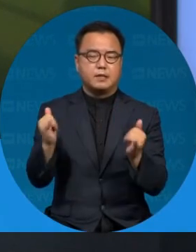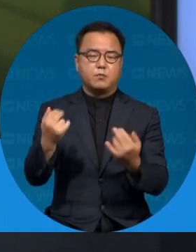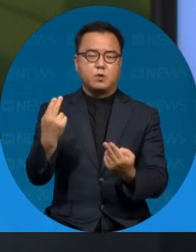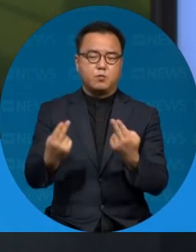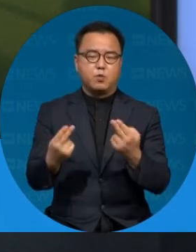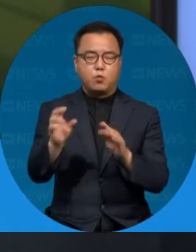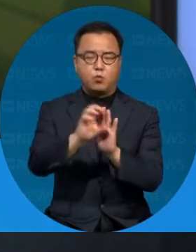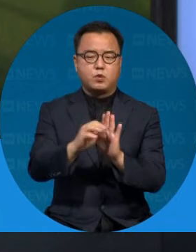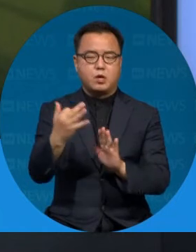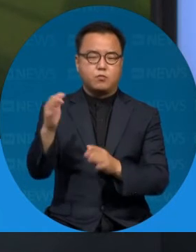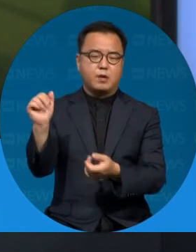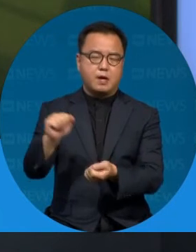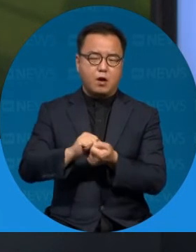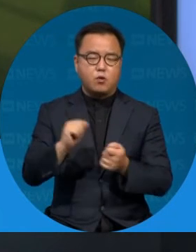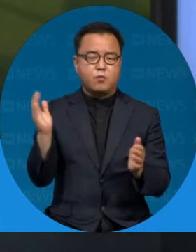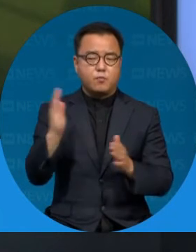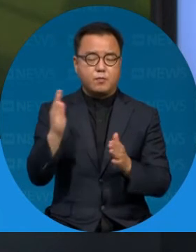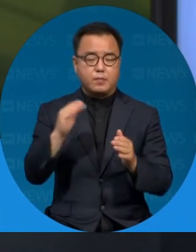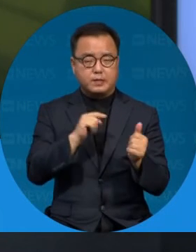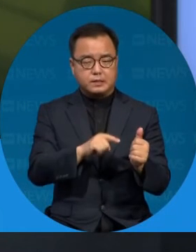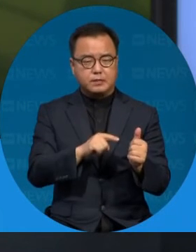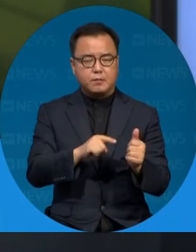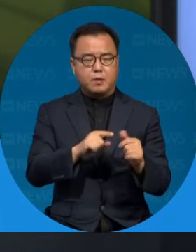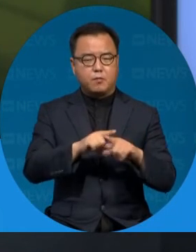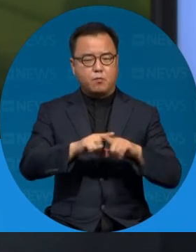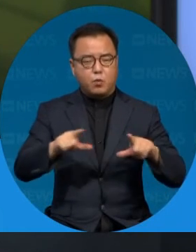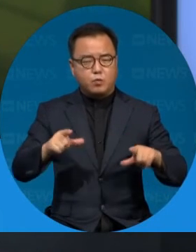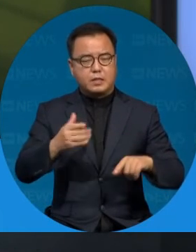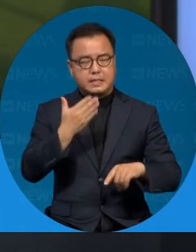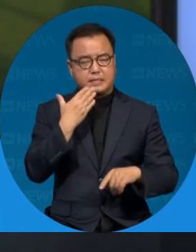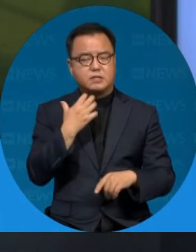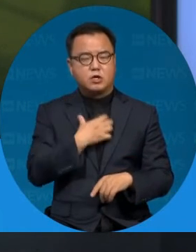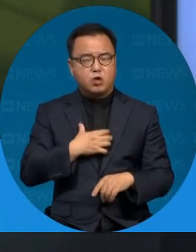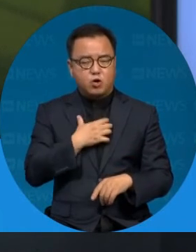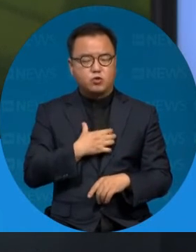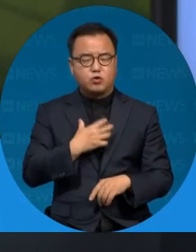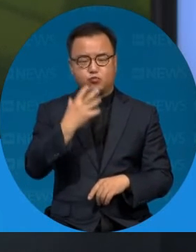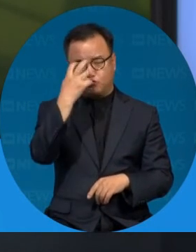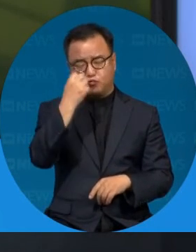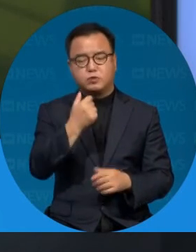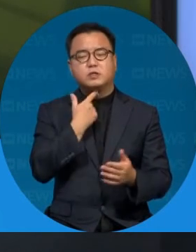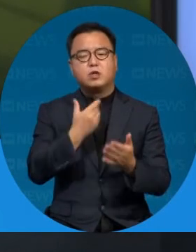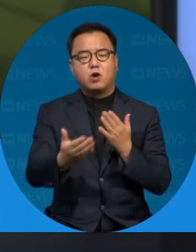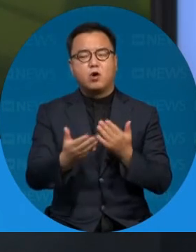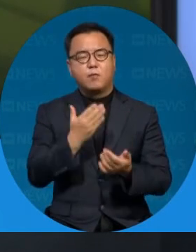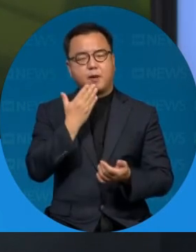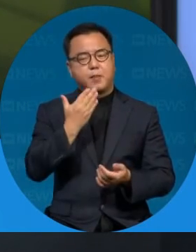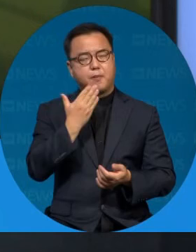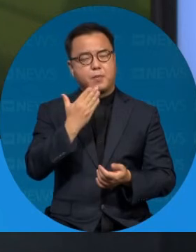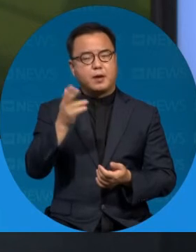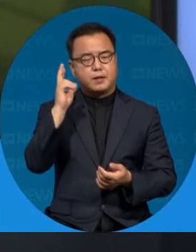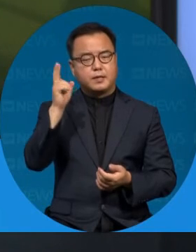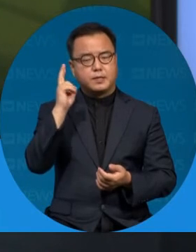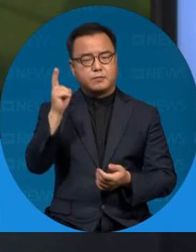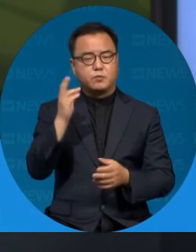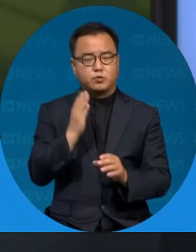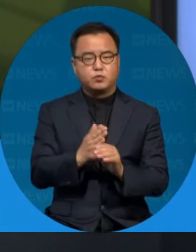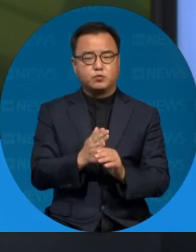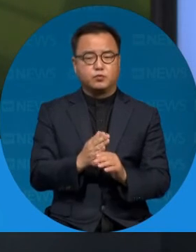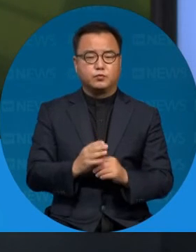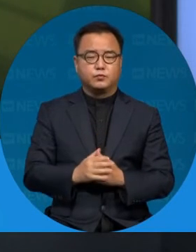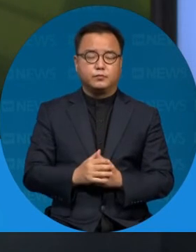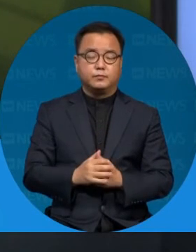걸린 학생들이 평소에 식량 불안과 우울증 등을 경험했을 가능성이 더 높다는 해석도 함께 보고를